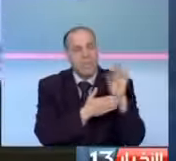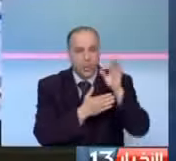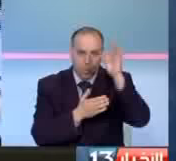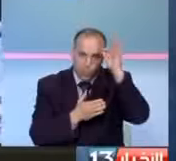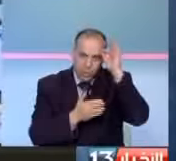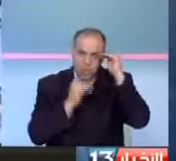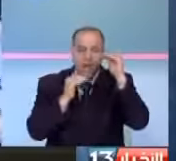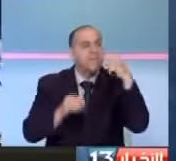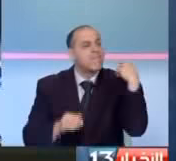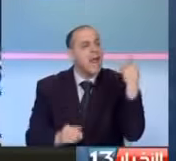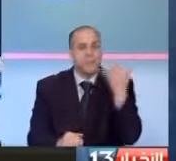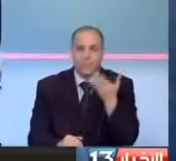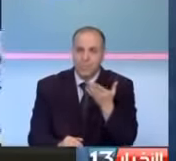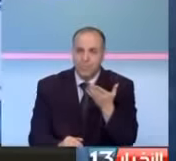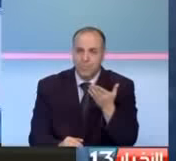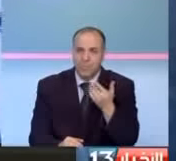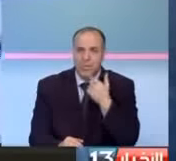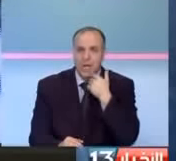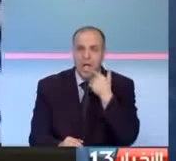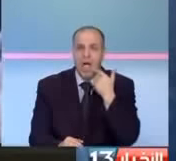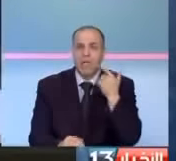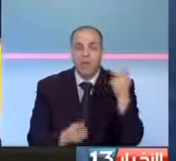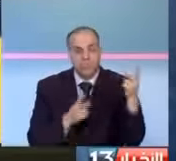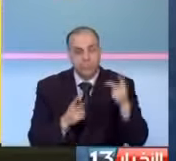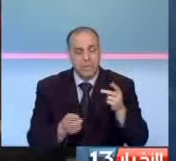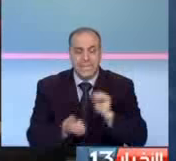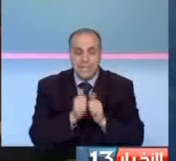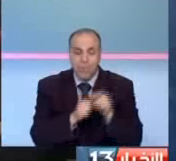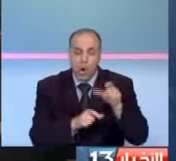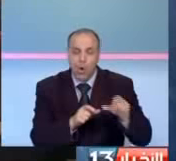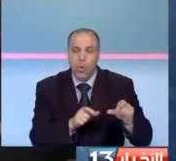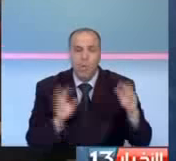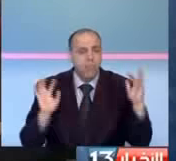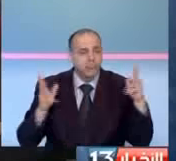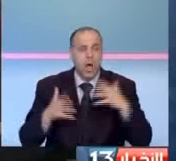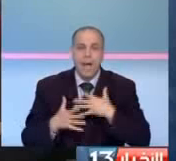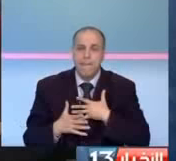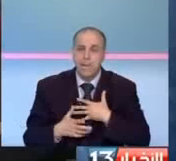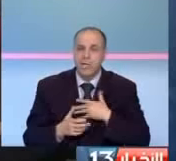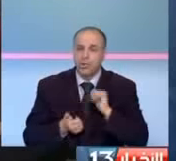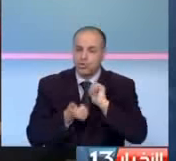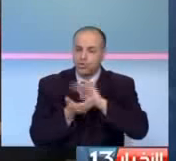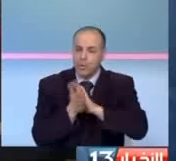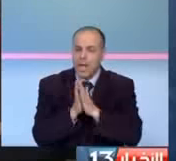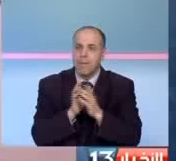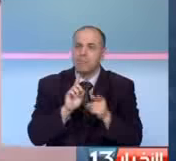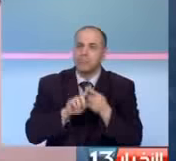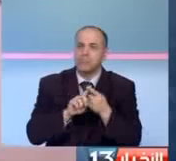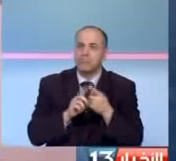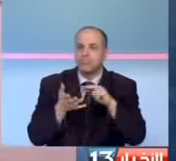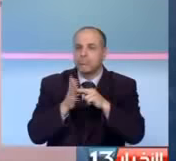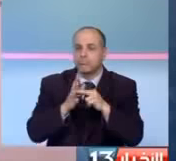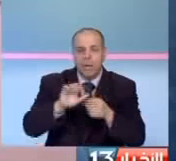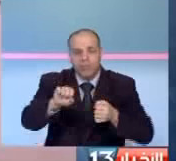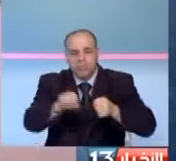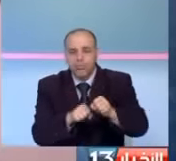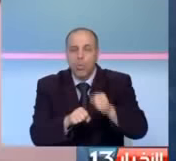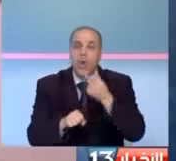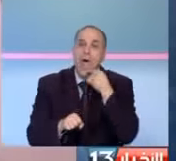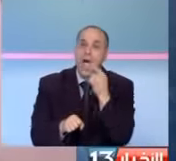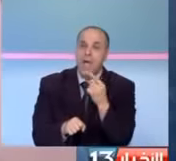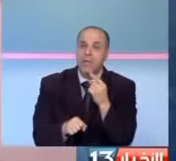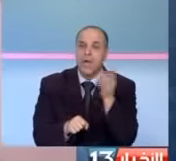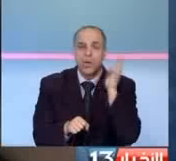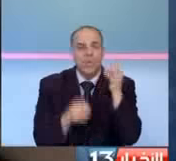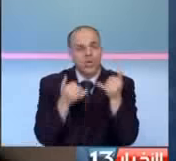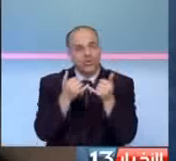في المحافل الدولية. وبهدف استقطاب الرياضيين والجماهير، نظمت جمعية مختصة في الفنون القتالية المختلطة